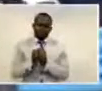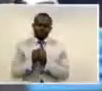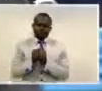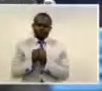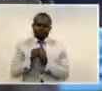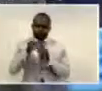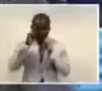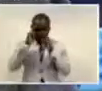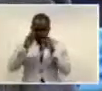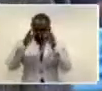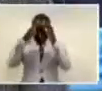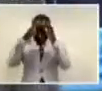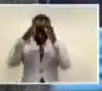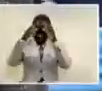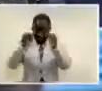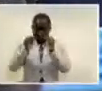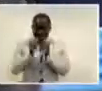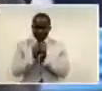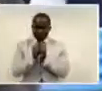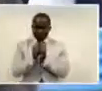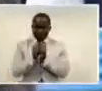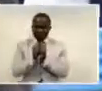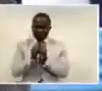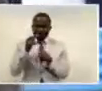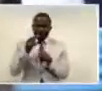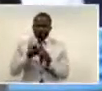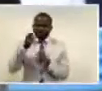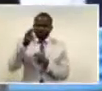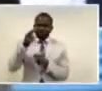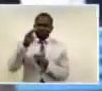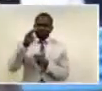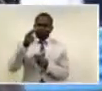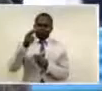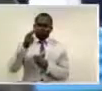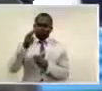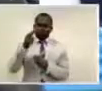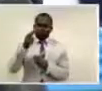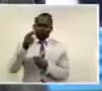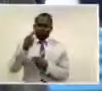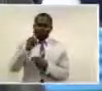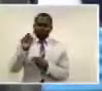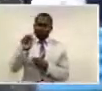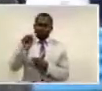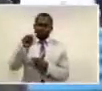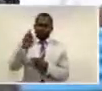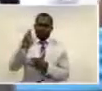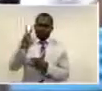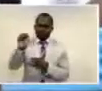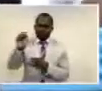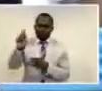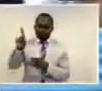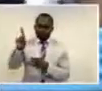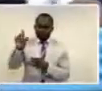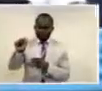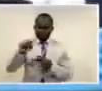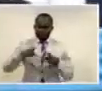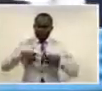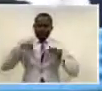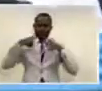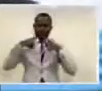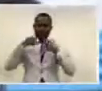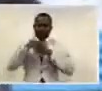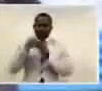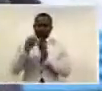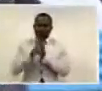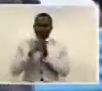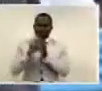murakoze perezida wa repubulika nitwa Nzayirwanda Jeweli ntuye